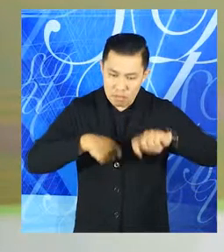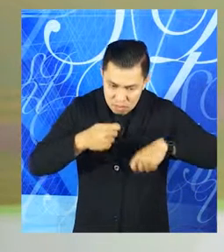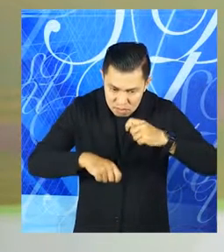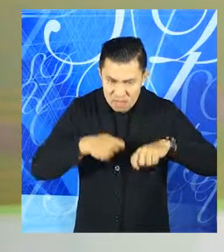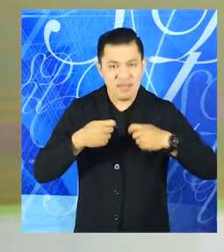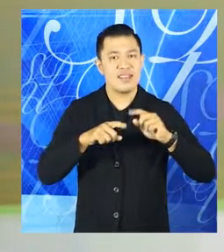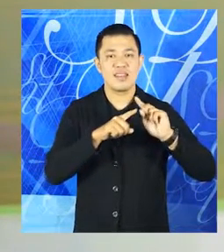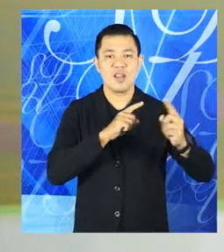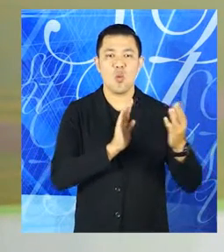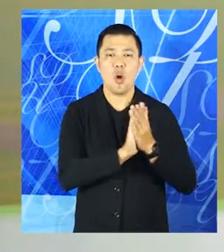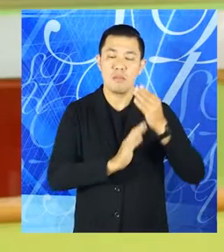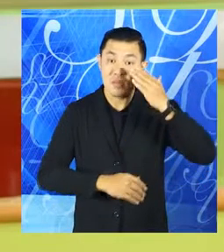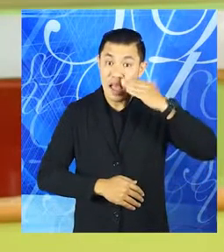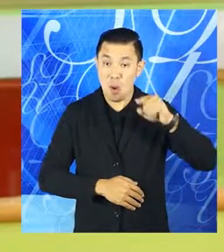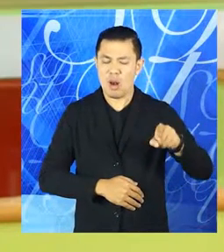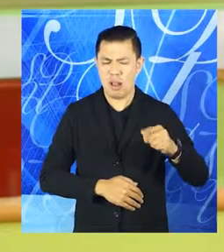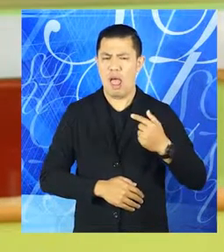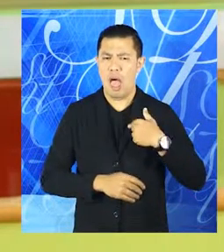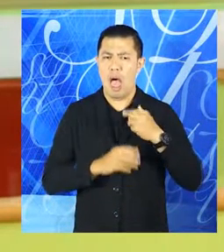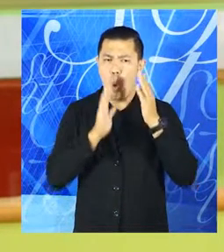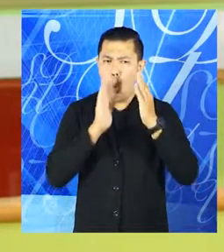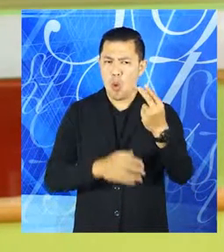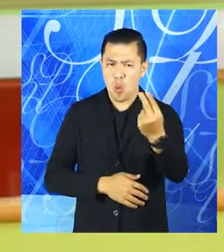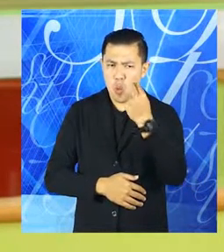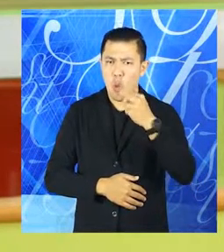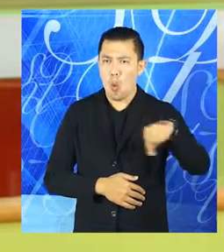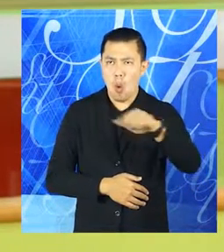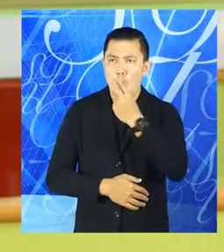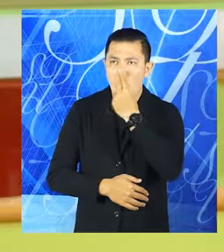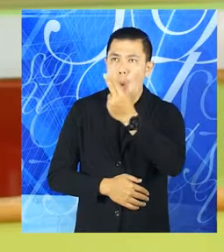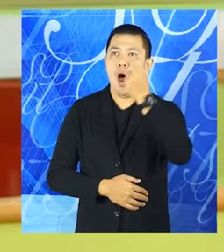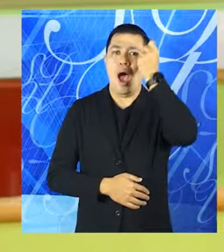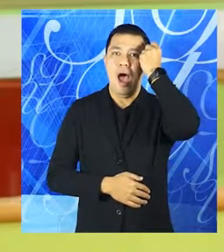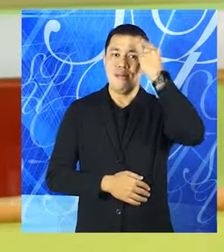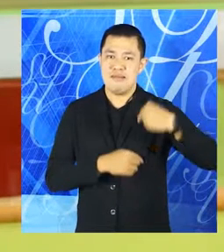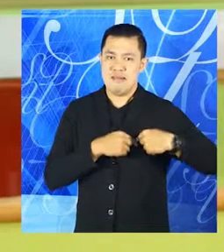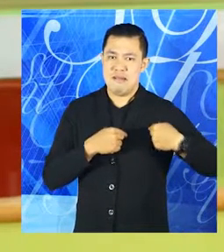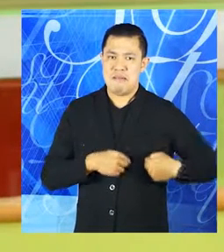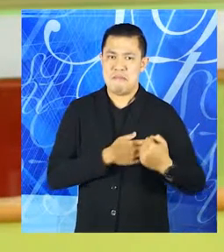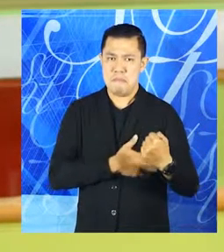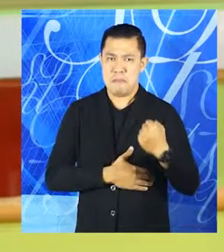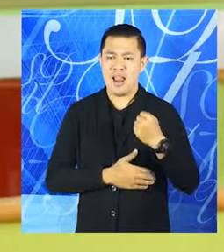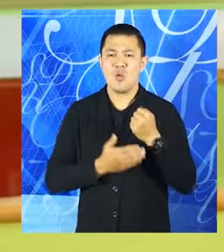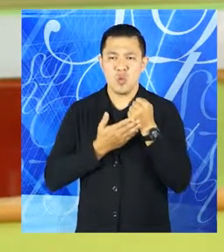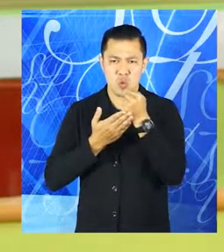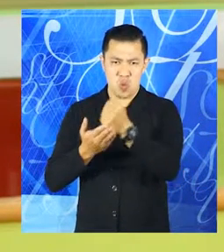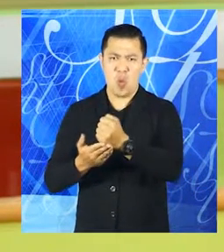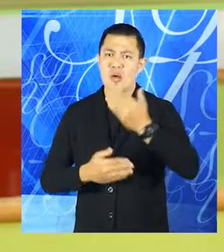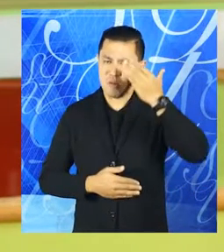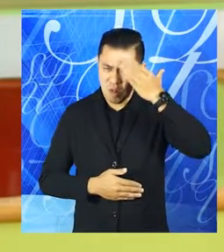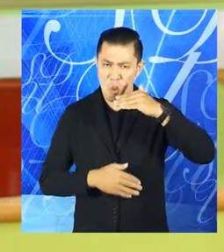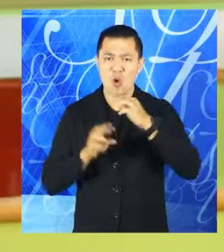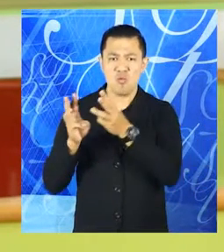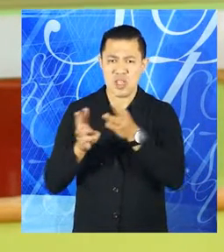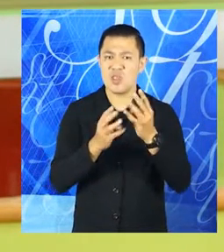หารร่วมกับคนตาบอดหวังว่าผู้ชมจะเกิดความมั่นใจและสามารถช่วยเหลือคนตาบอดได้อย่างถูก